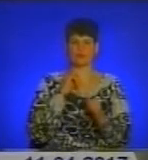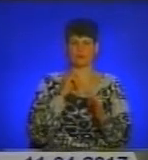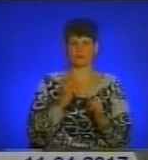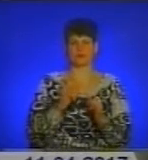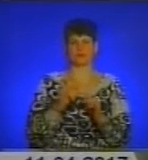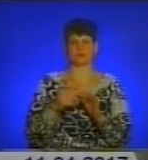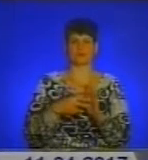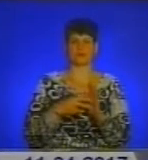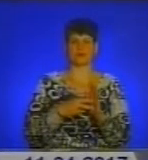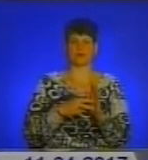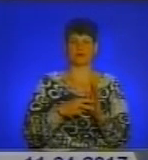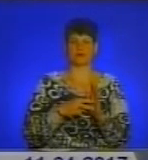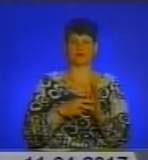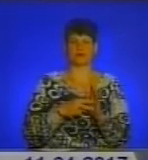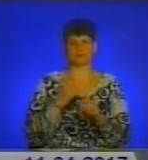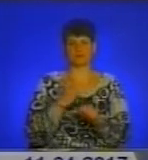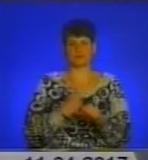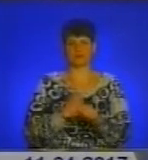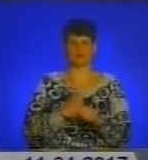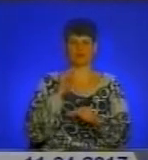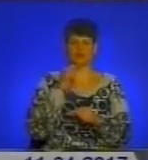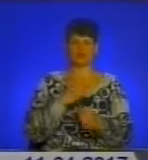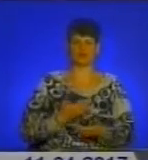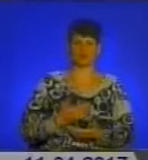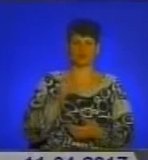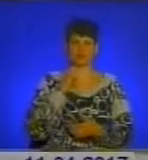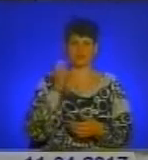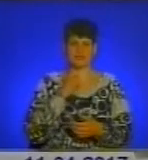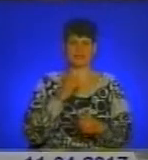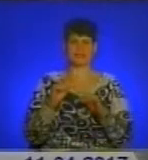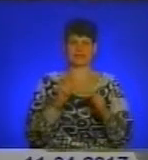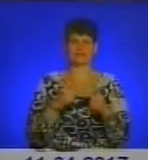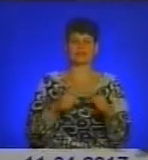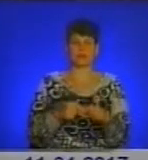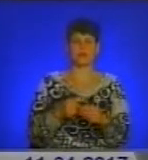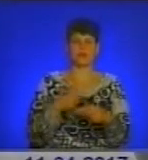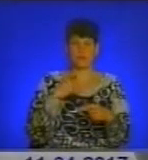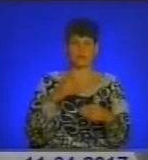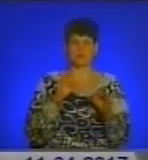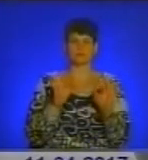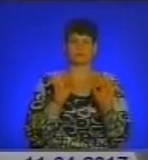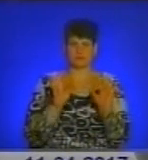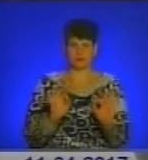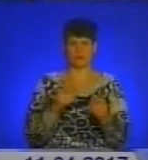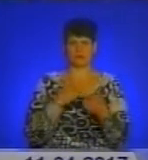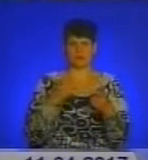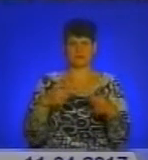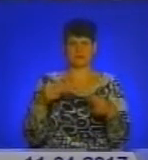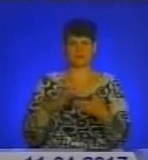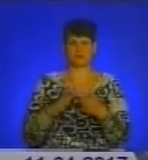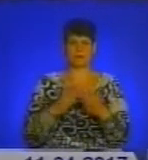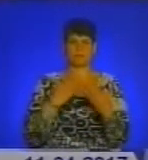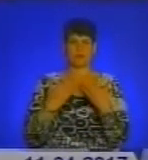тенденції в економічному житті України. Керівник відділення у місті Тернополі підтверджує інформацію про підписання договору та переговори,